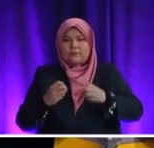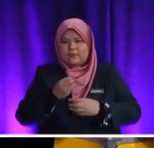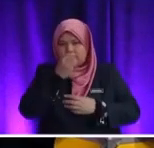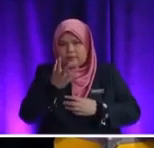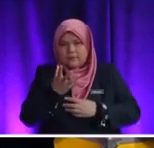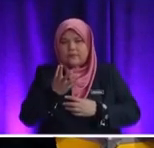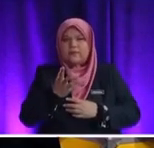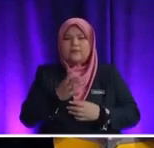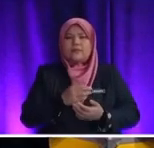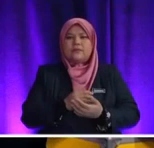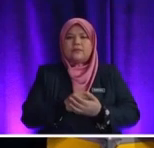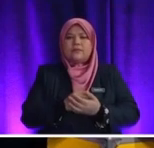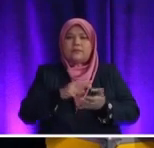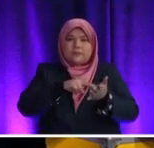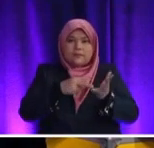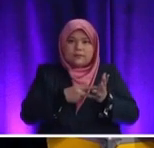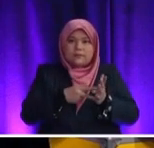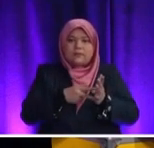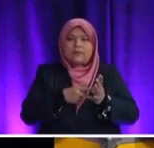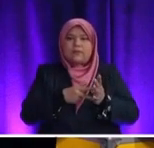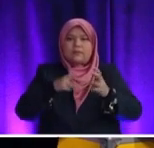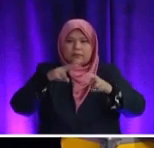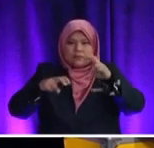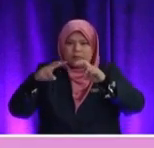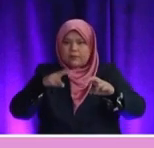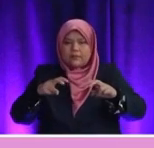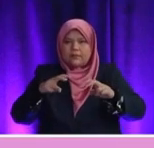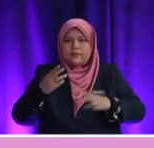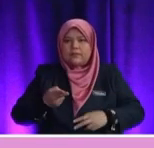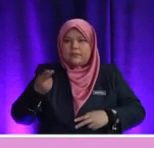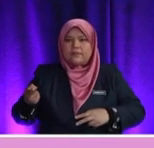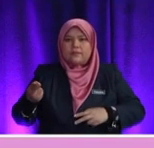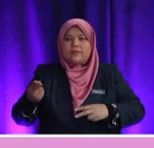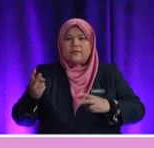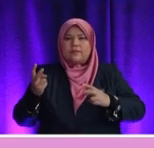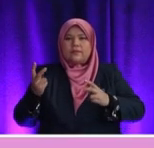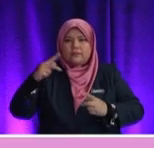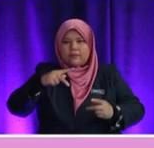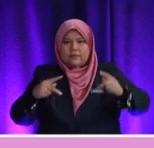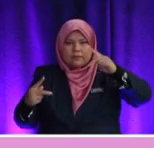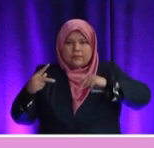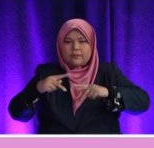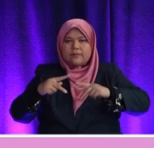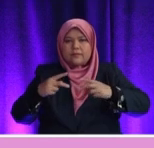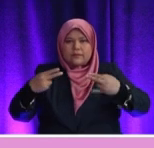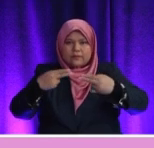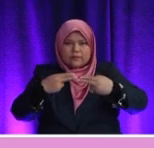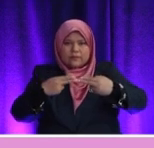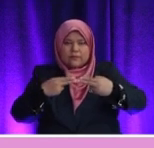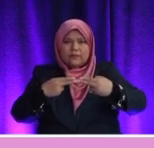tahu apa yang dimaksudkan dengan elektrokimia ialah kajian tentang bahan bidang kimia tentang hubungkan